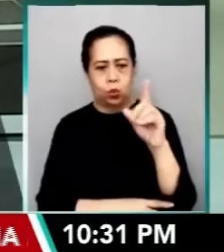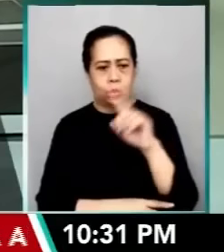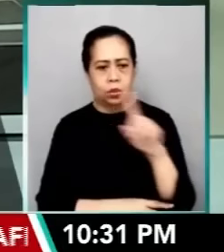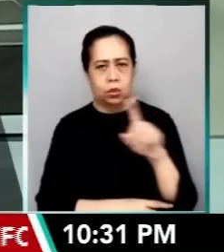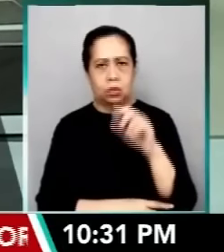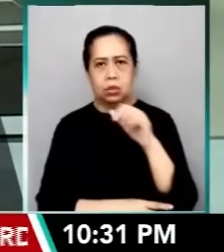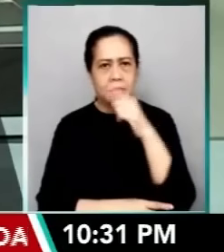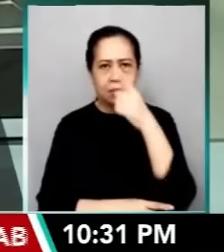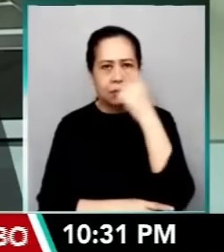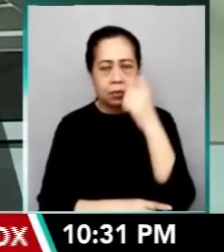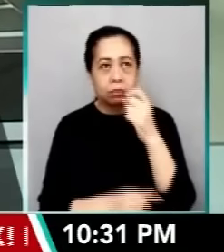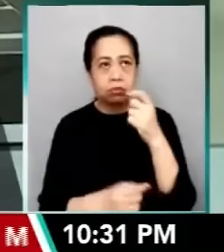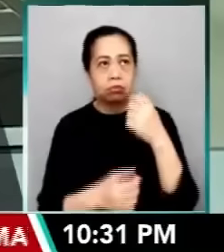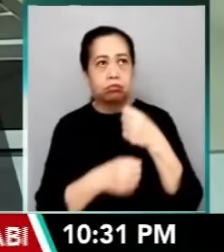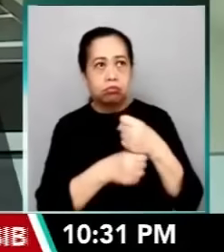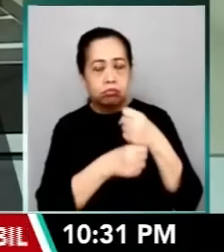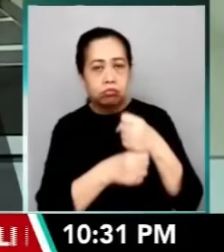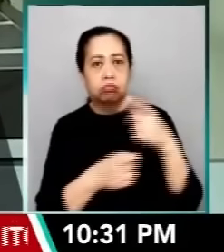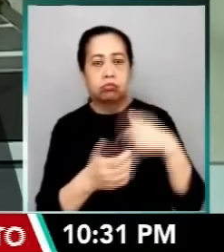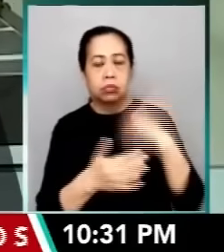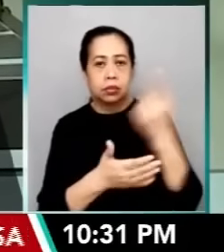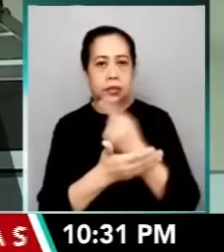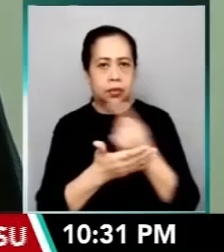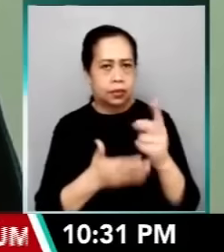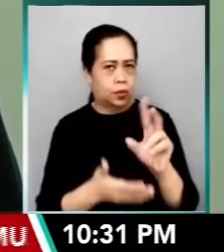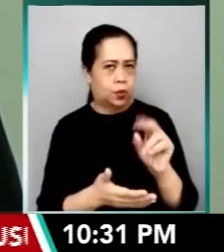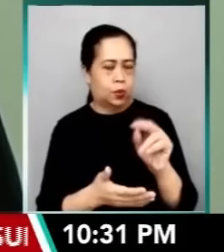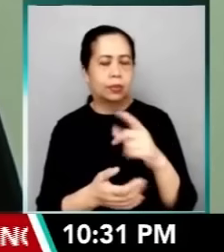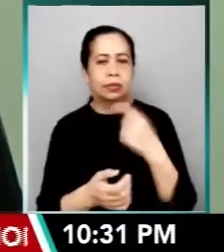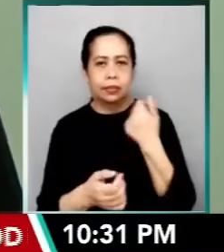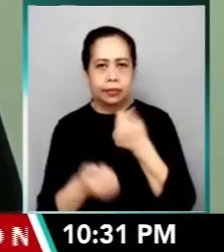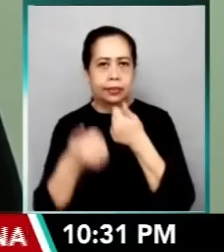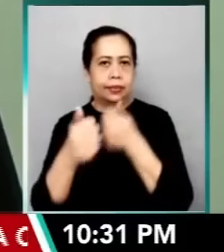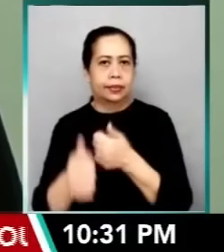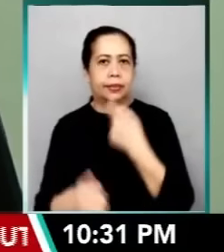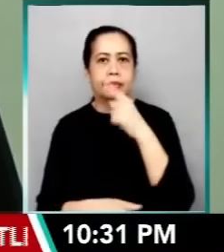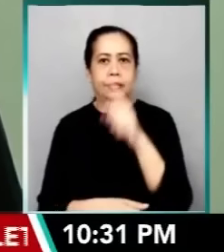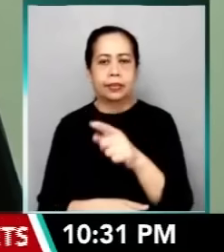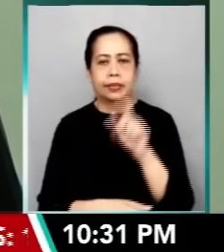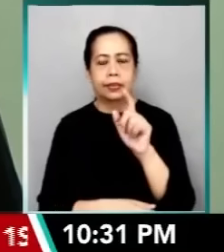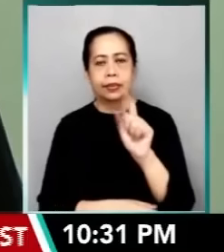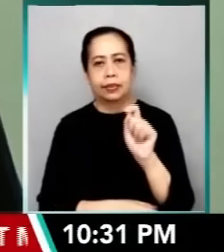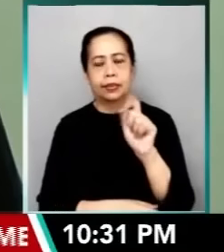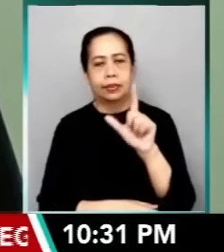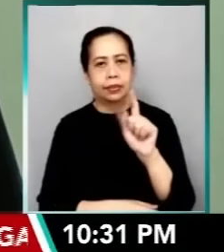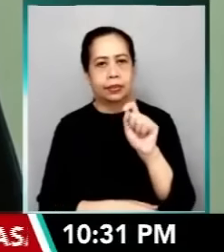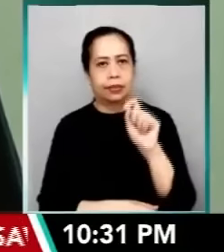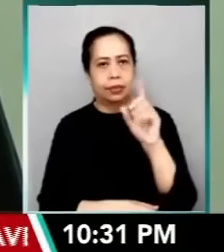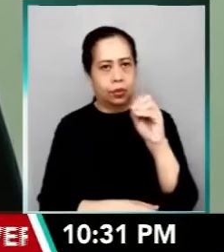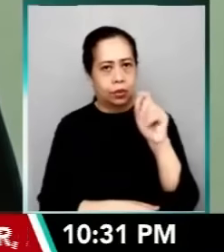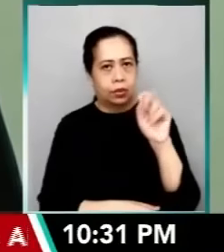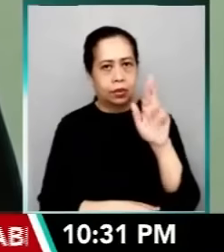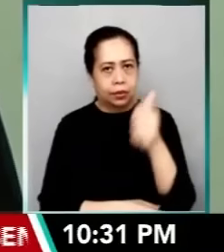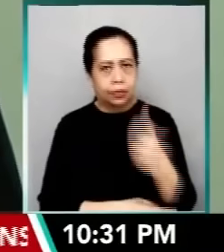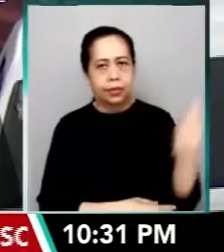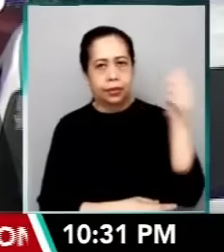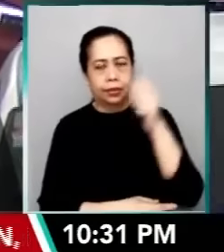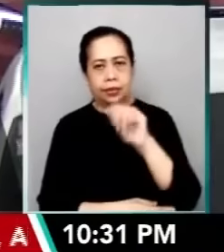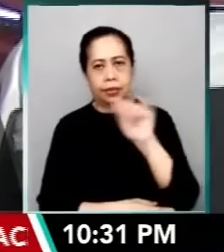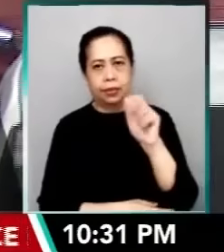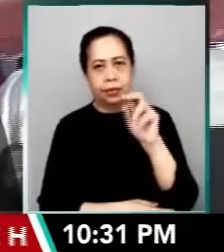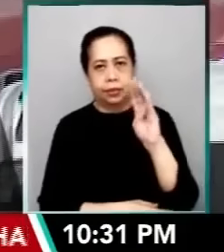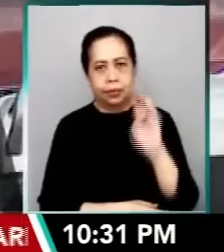tigil pasada ng mga transport group. Alinsunod daw ito sa utos ni Transportation Secretary Jaime Bautista at pahayag ni